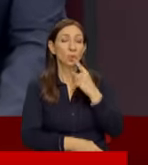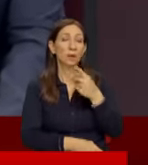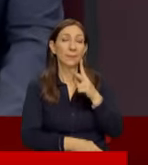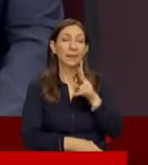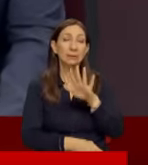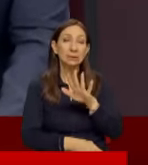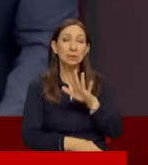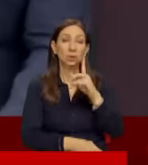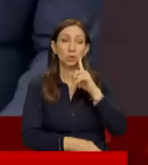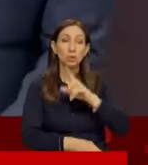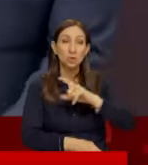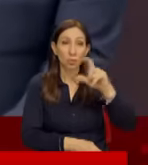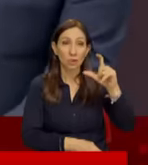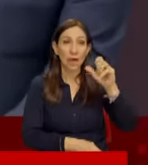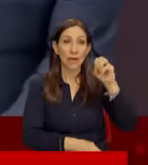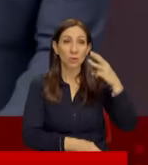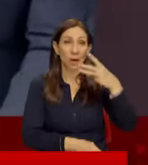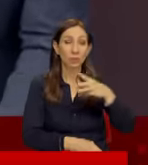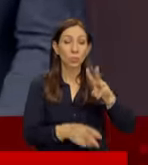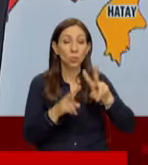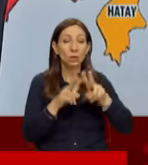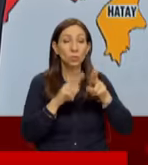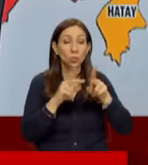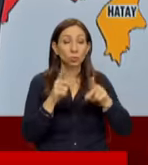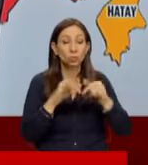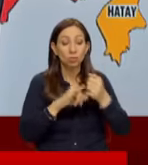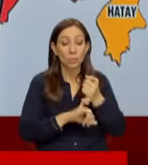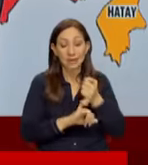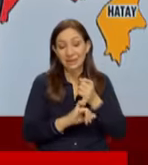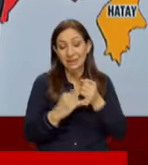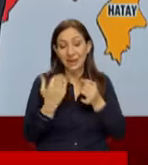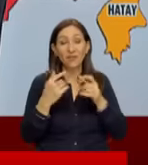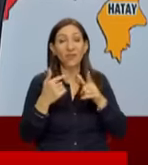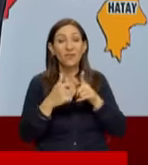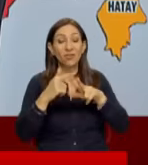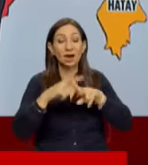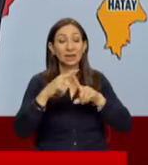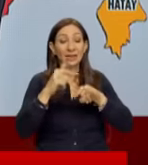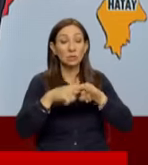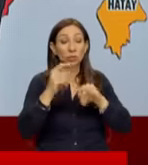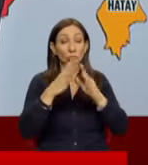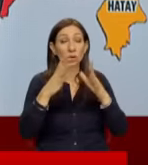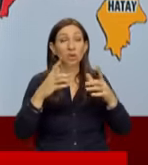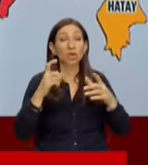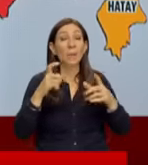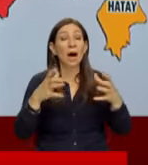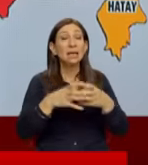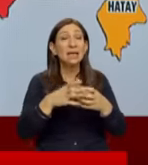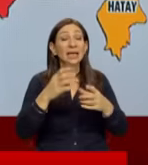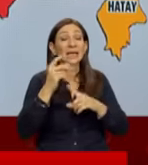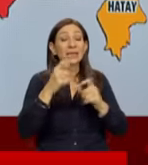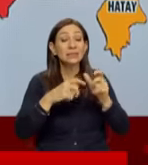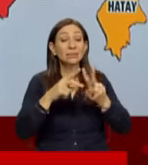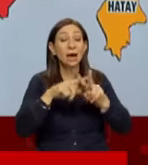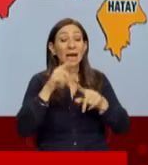orada. Cumhurbaşkanı Erdoğan'la Murat Kurum cumartesi günü Fatih'te çok geniş bir cemaat olan İsmail Ağa'yı ziyaret